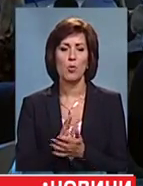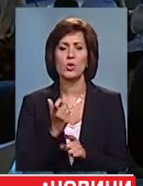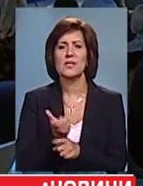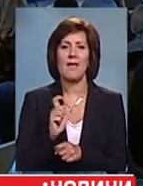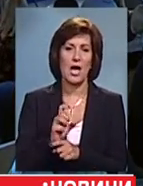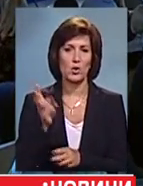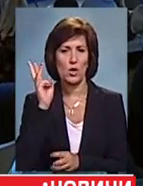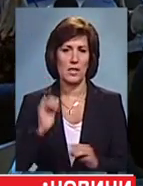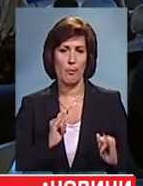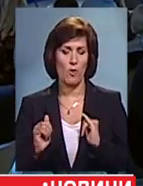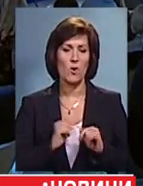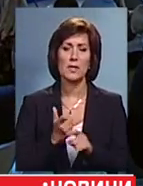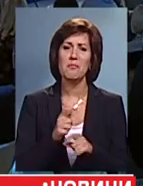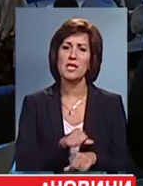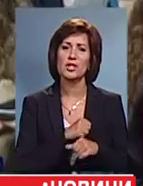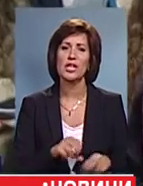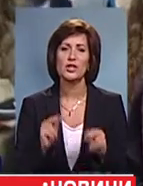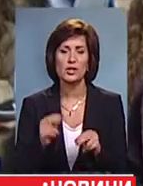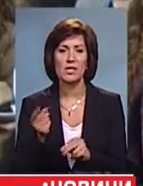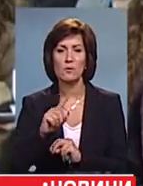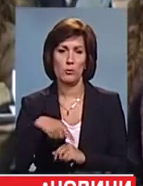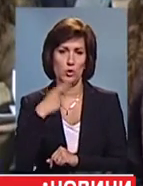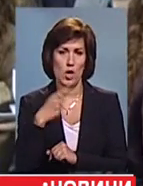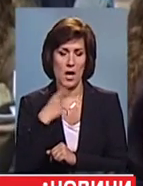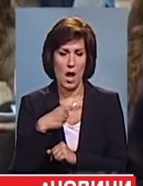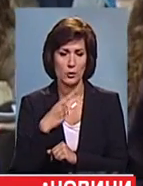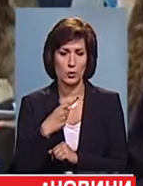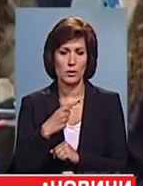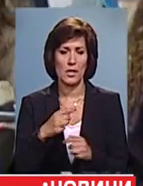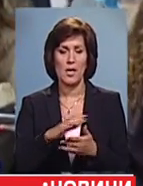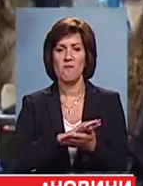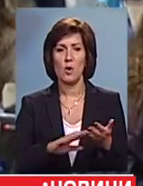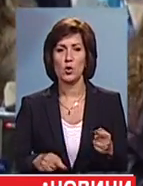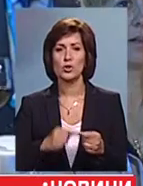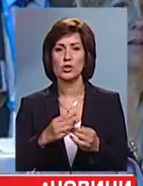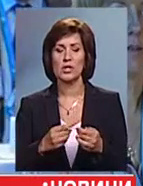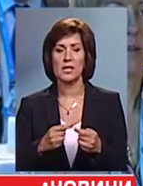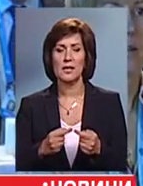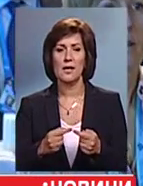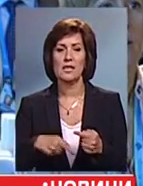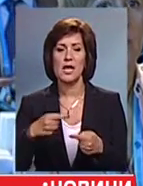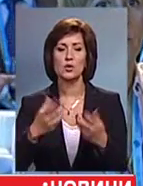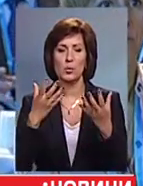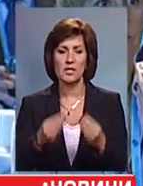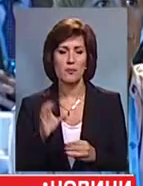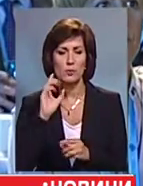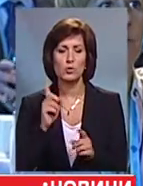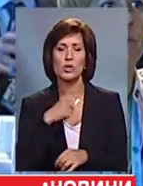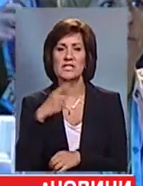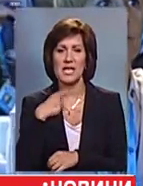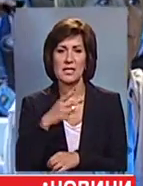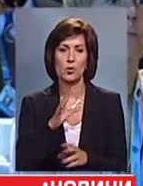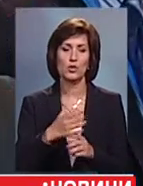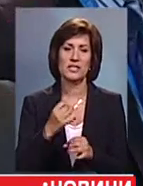занадто дипломатичними, вони більш щирі у тому, що кажуть, і впродовж наступних днів на першому випадку чуєте те, що сказали. Дуже цікаве